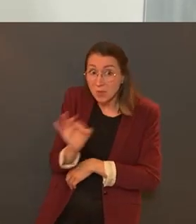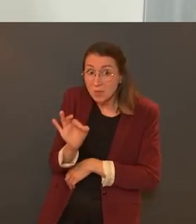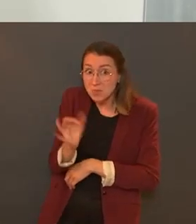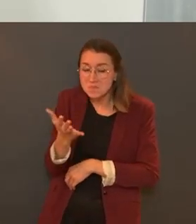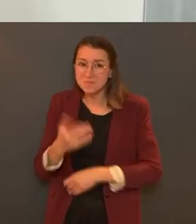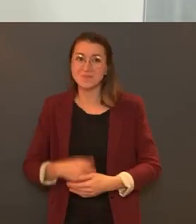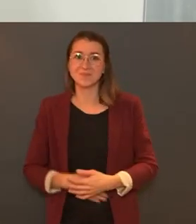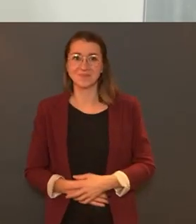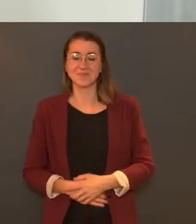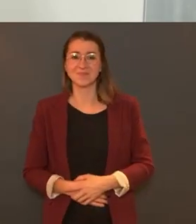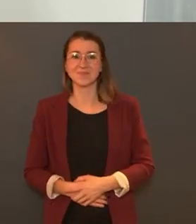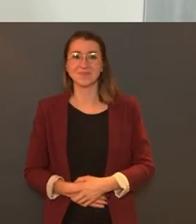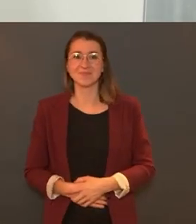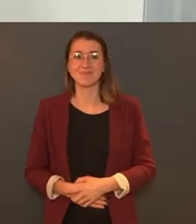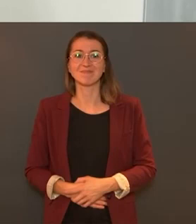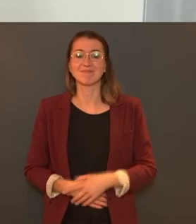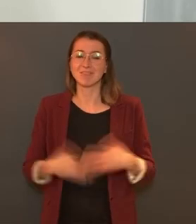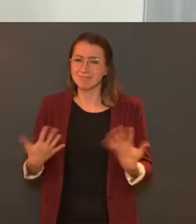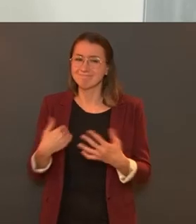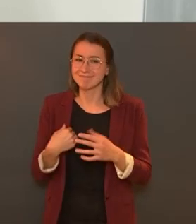Alors, première question.